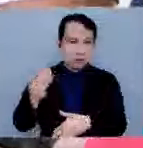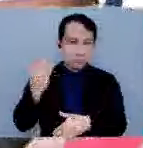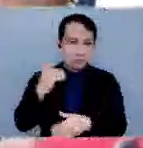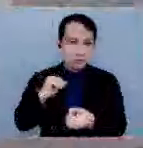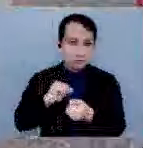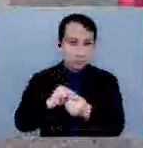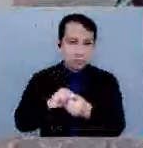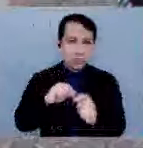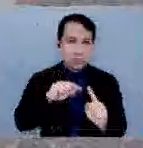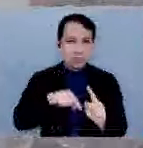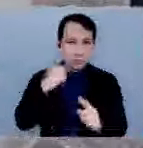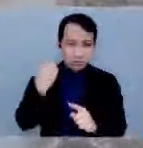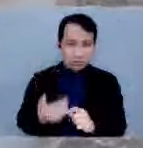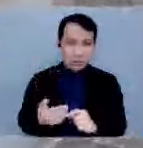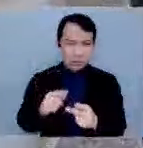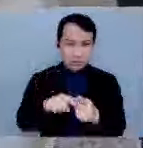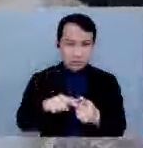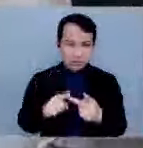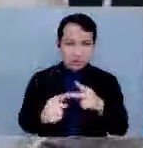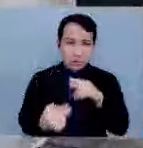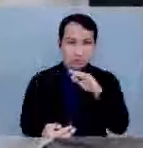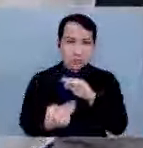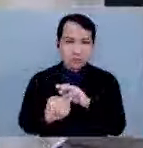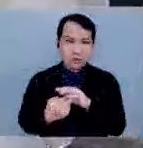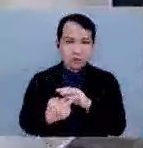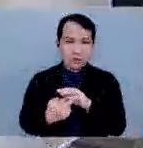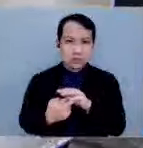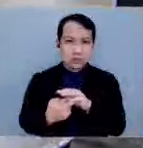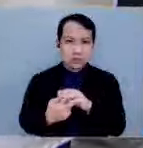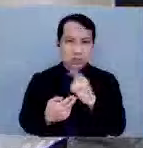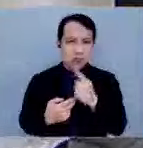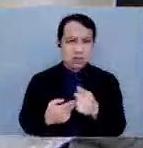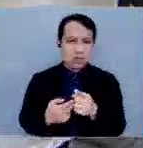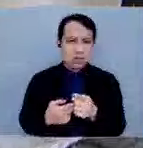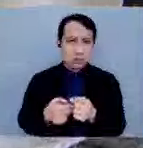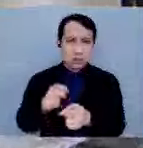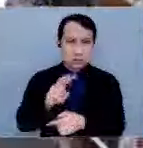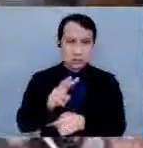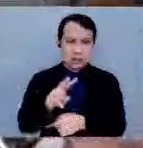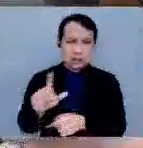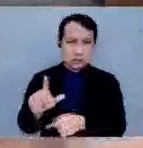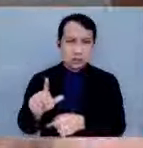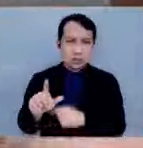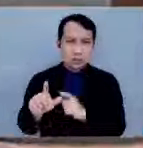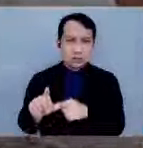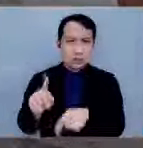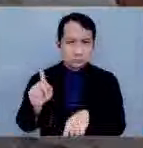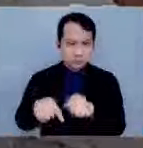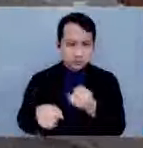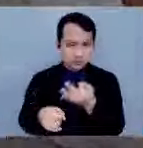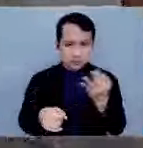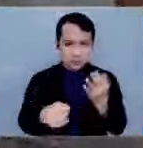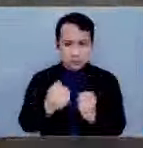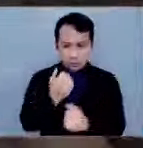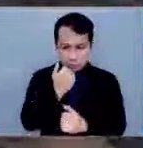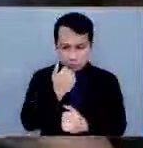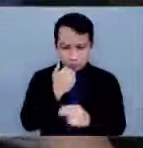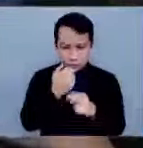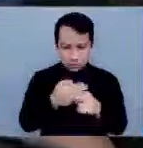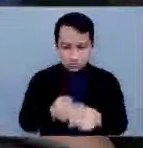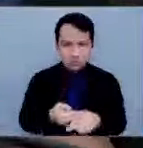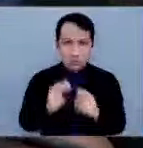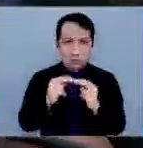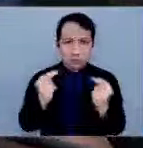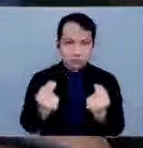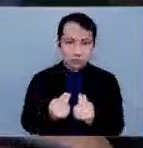patay, 2 retirado at 1 naka-study leave. May ilang opisyal pa na mali-mali ang pangalan at posisyon. There